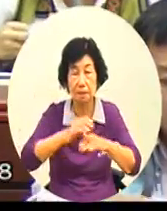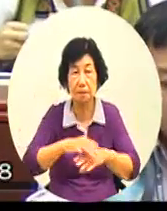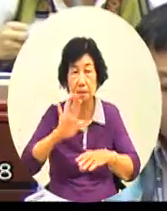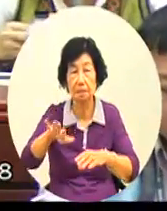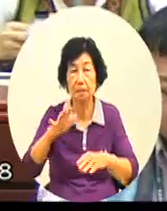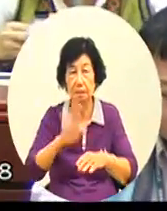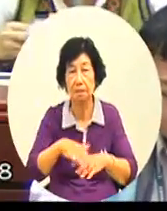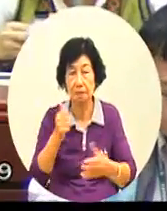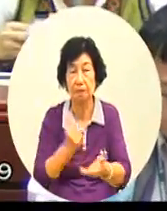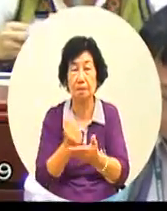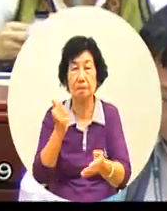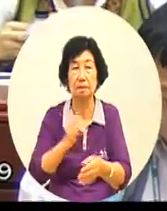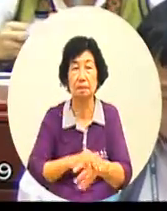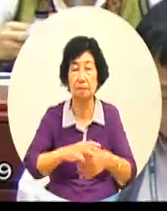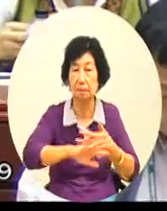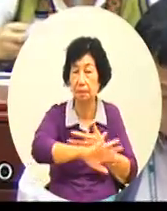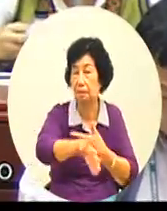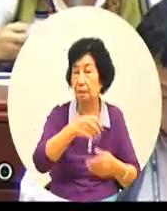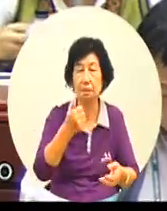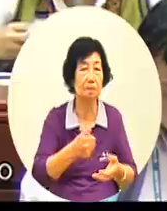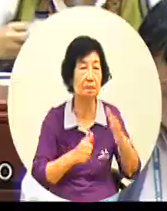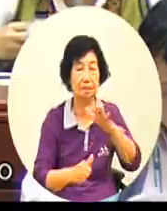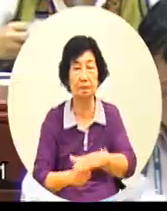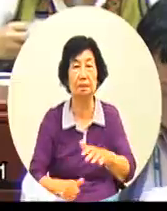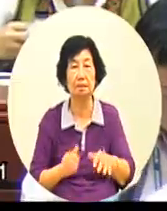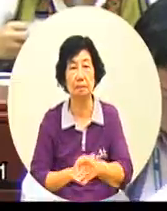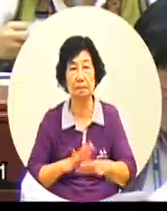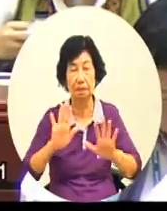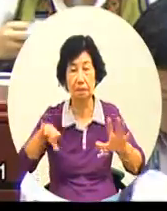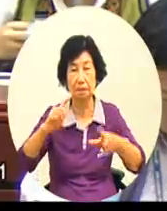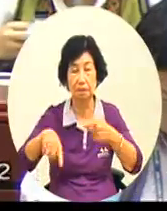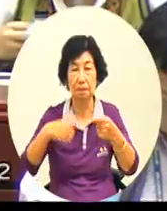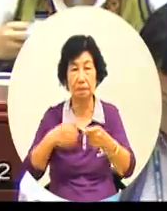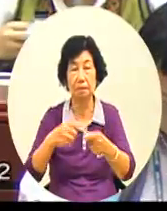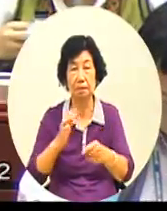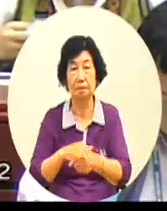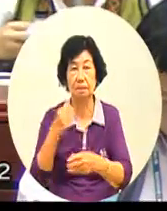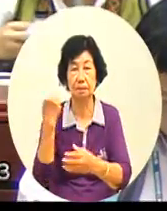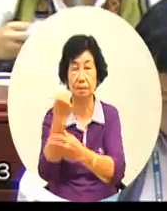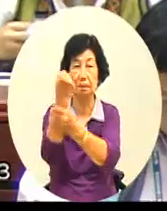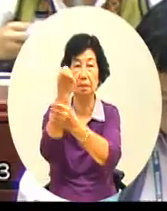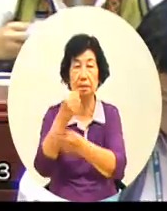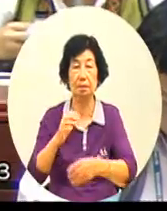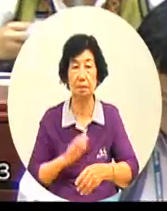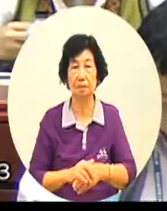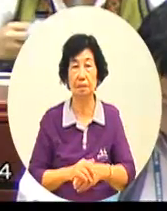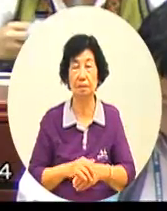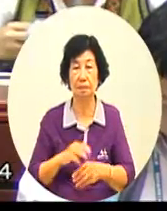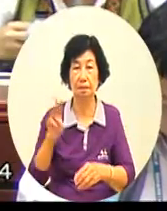所都争取不到。那我们今年度呢争取到山林守护的经费呢